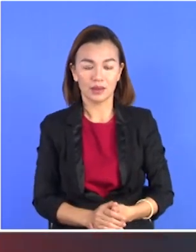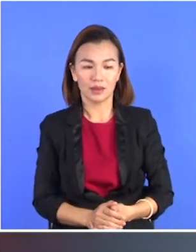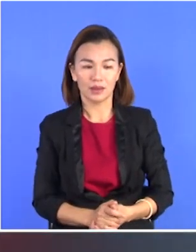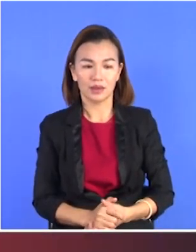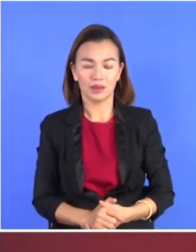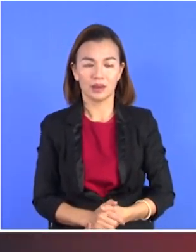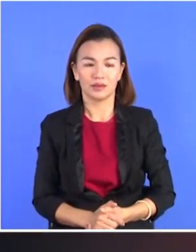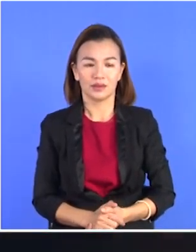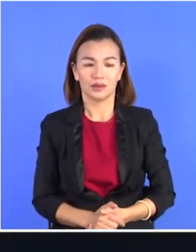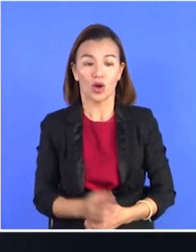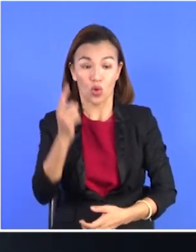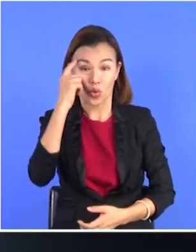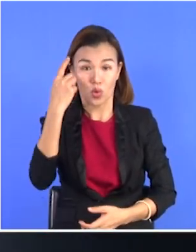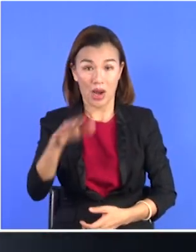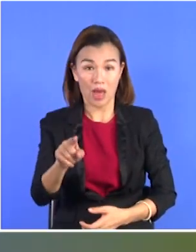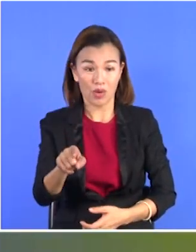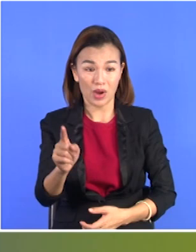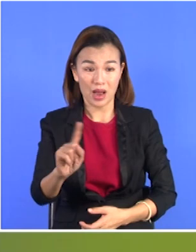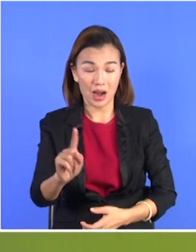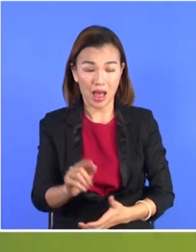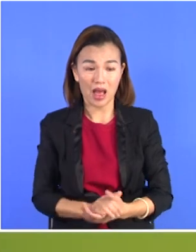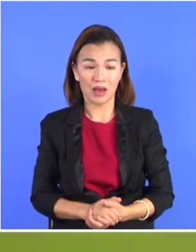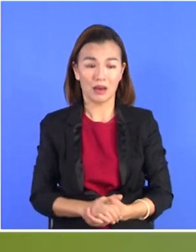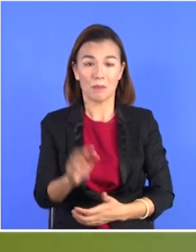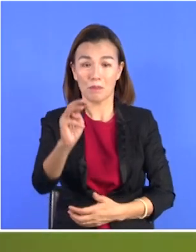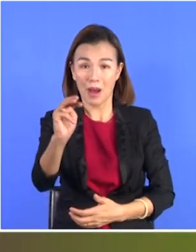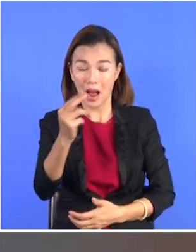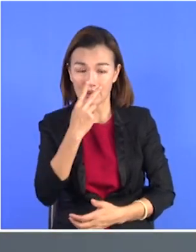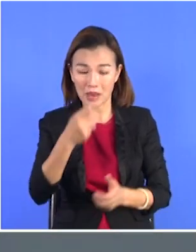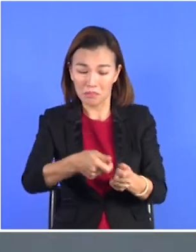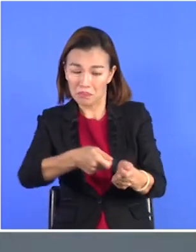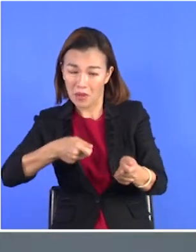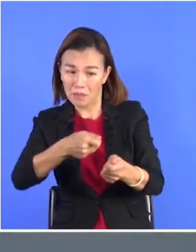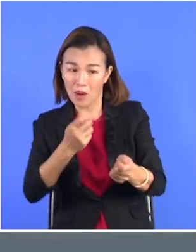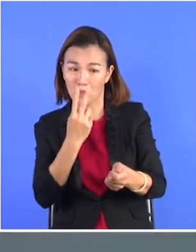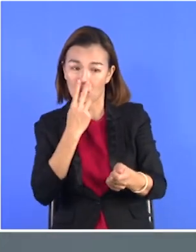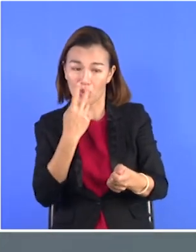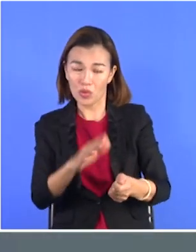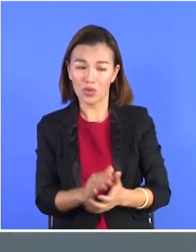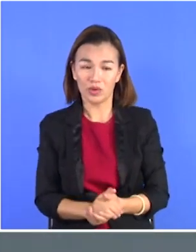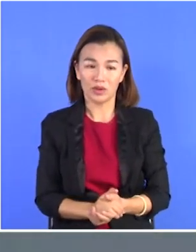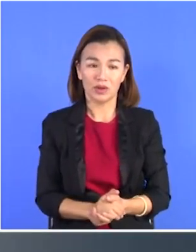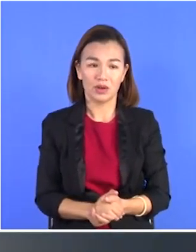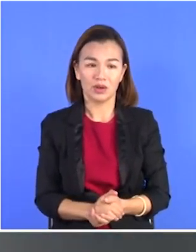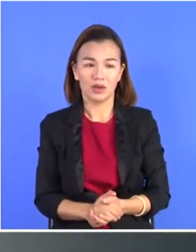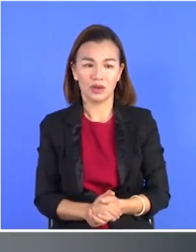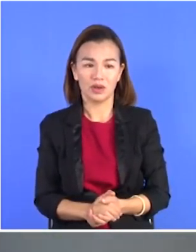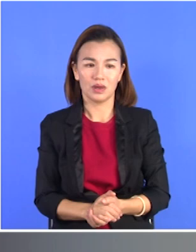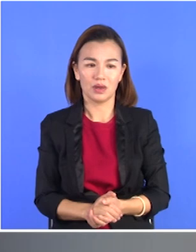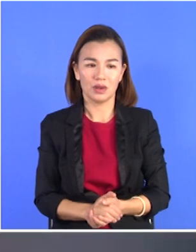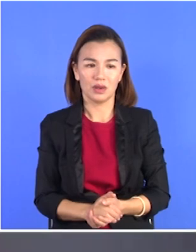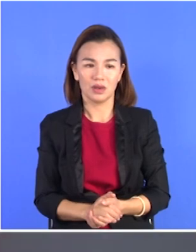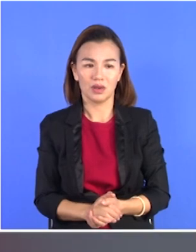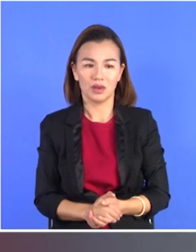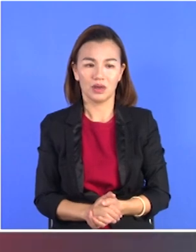มว่าคืออะไรไอ้ไม้ที่มีปลายเป็นห่วงแบบเค่ะเปิดประตูไม่ใช่ประตูเปิดกระเป๋าเสื้อผ้าออกมานี่